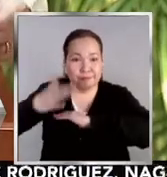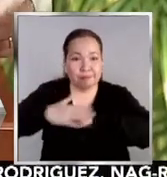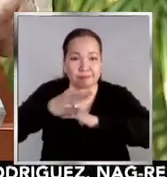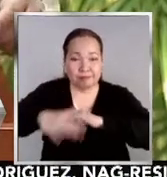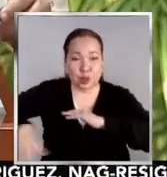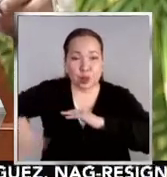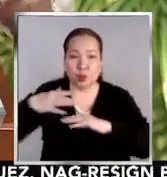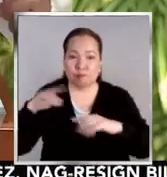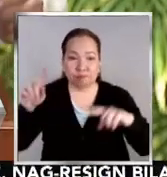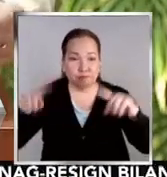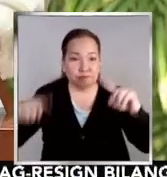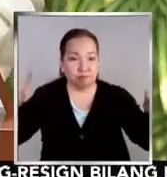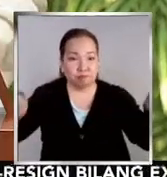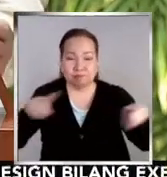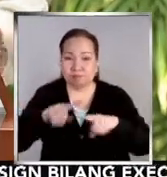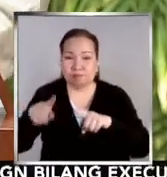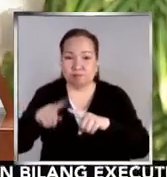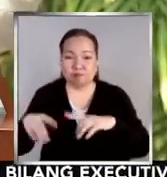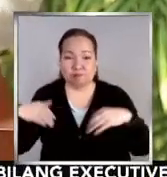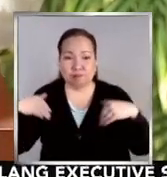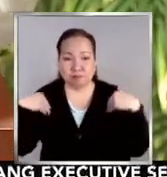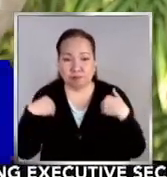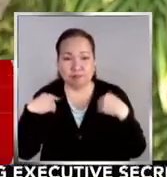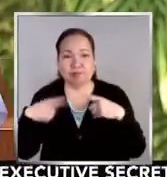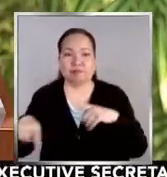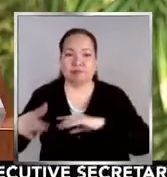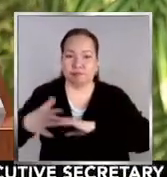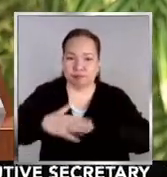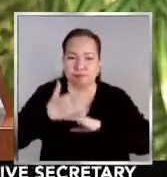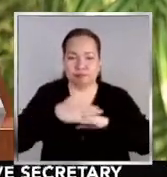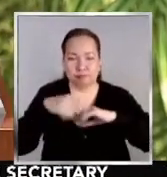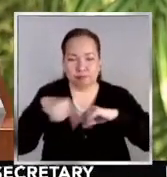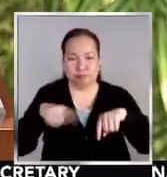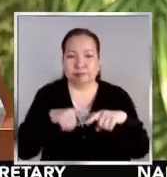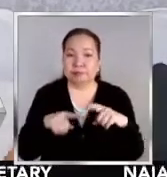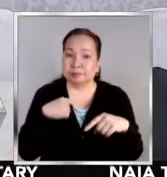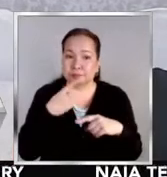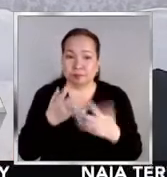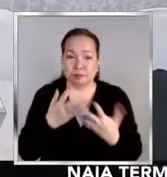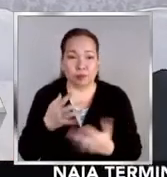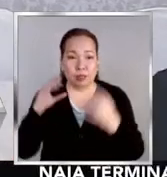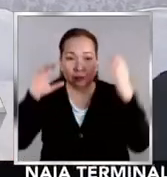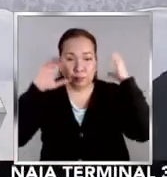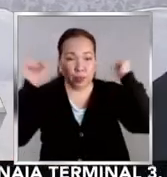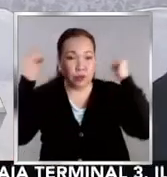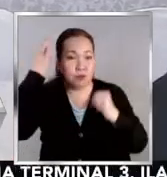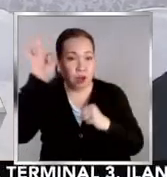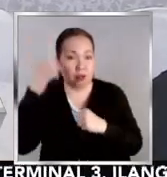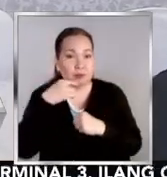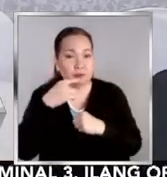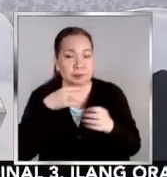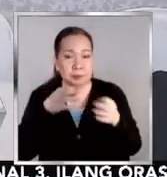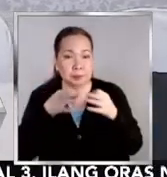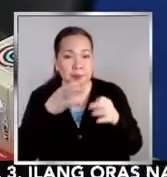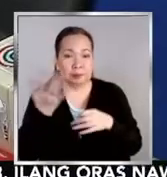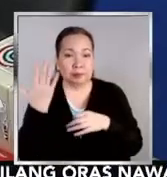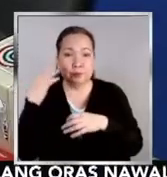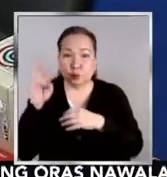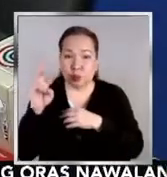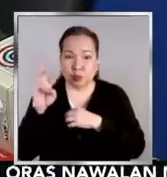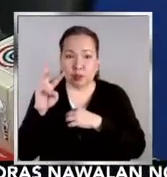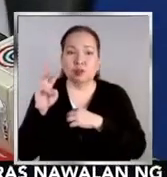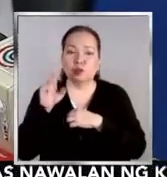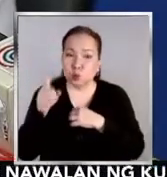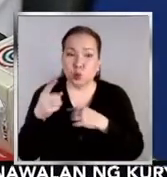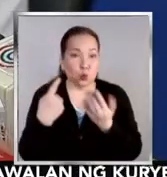at mga karagatan. Samantala, sinabi naman ng ambassador ng France sa isang forum noong Miyerkules na pinag-uusapan na raw